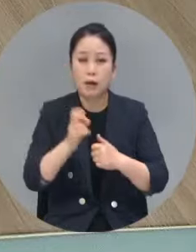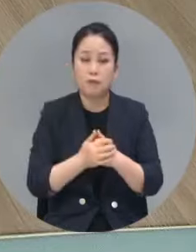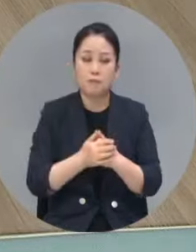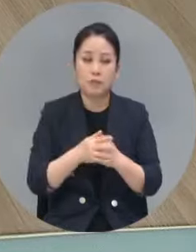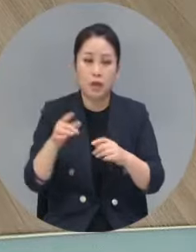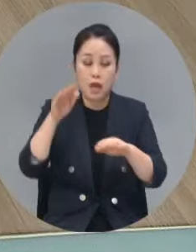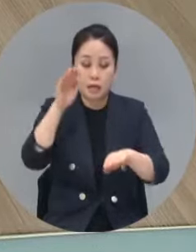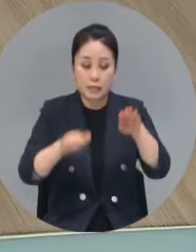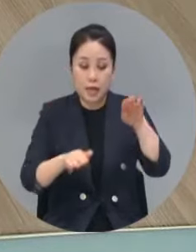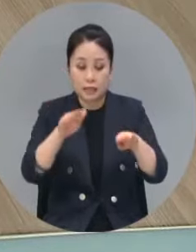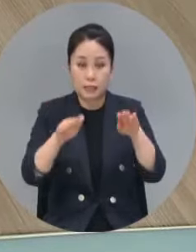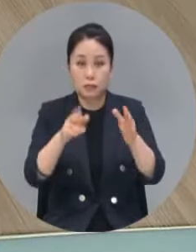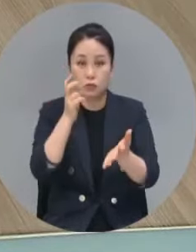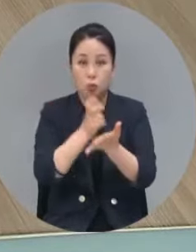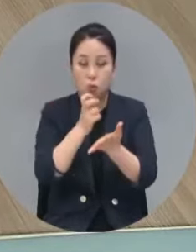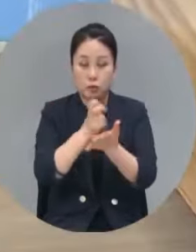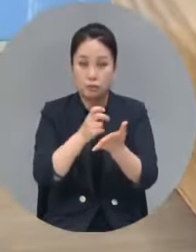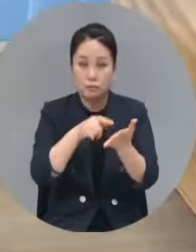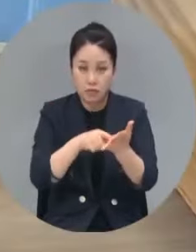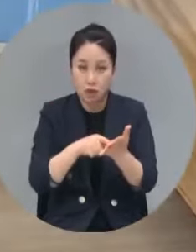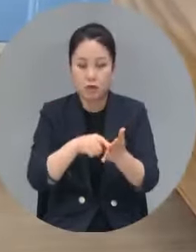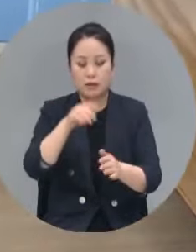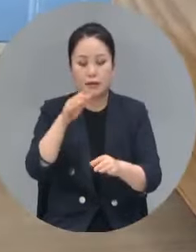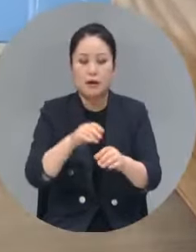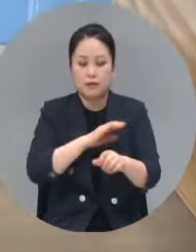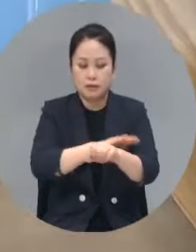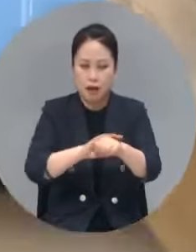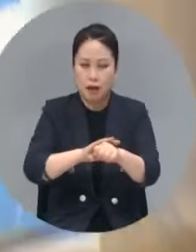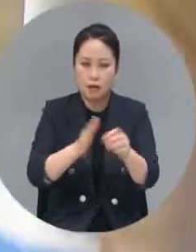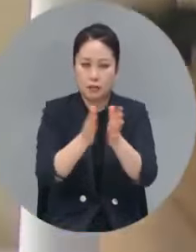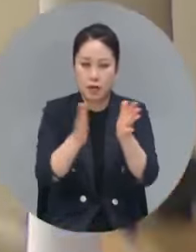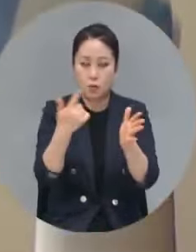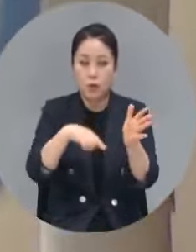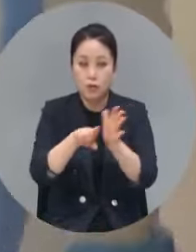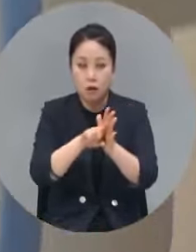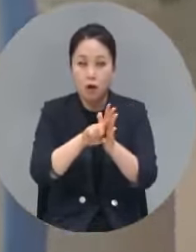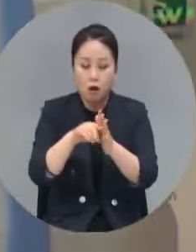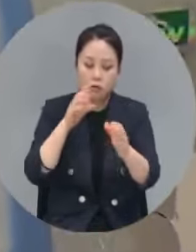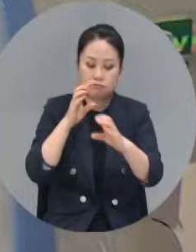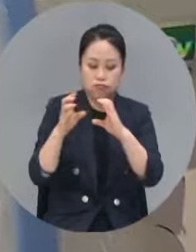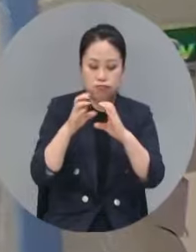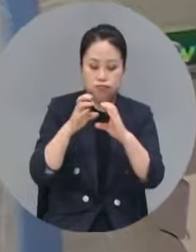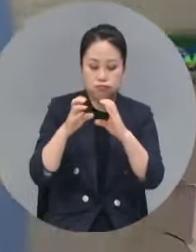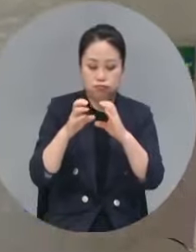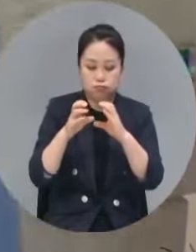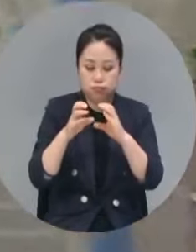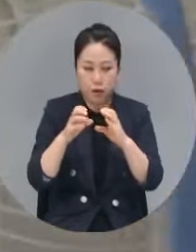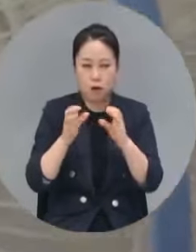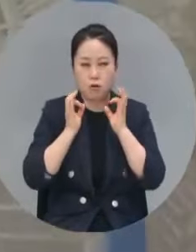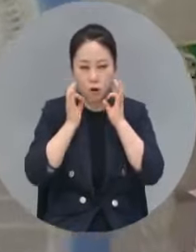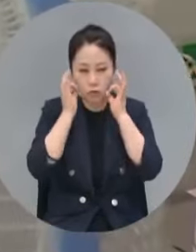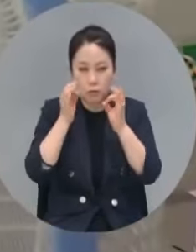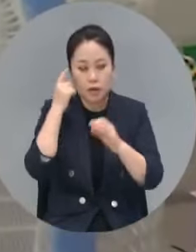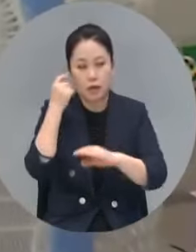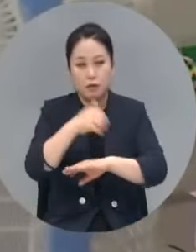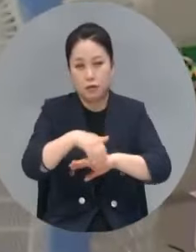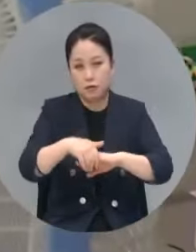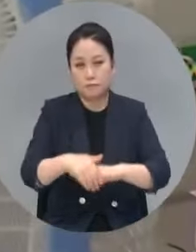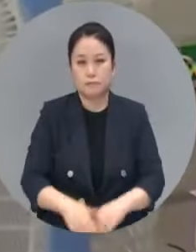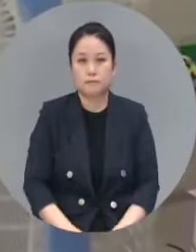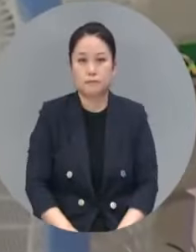정상적으로 시행될 수 있도록 정부와 소통 채널 유지에 힘쓸 예정이라고 밝혔습니다 MBC 뉴스 송광호입니다